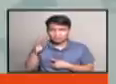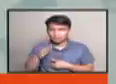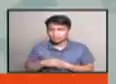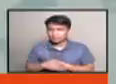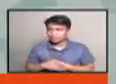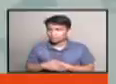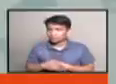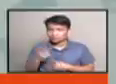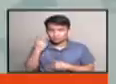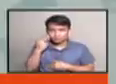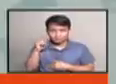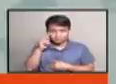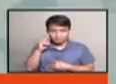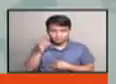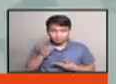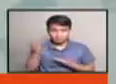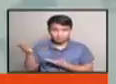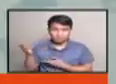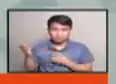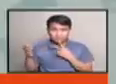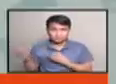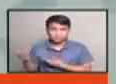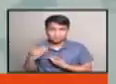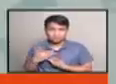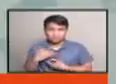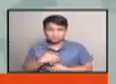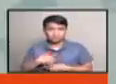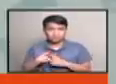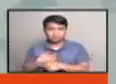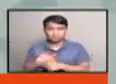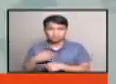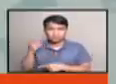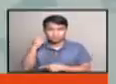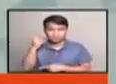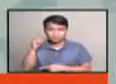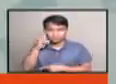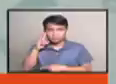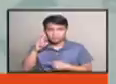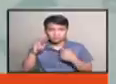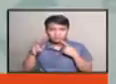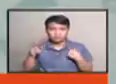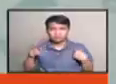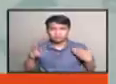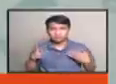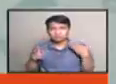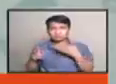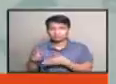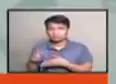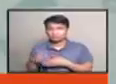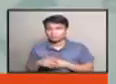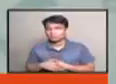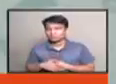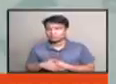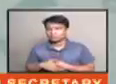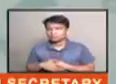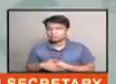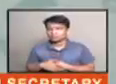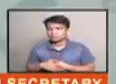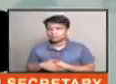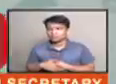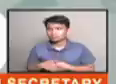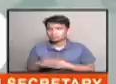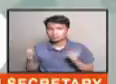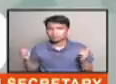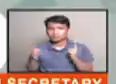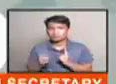sir. Isusumbong nyo po sa amin si Kale? Kayo hong sinusumbong? Ako po, sana ang pupunta dyan. At bakit po?